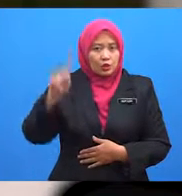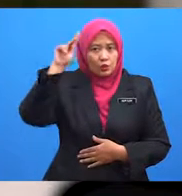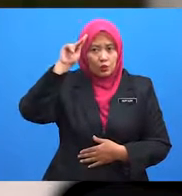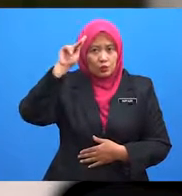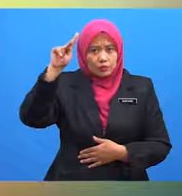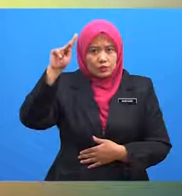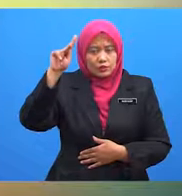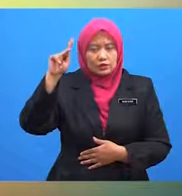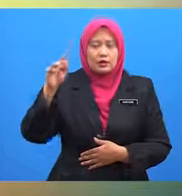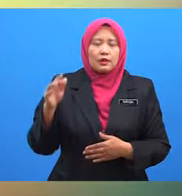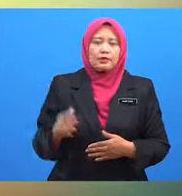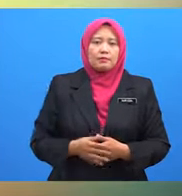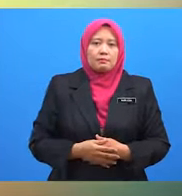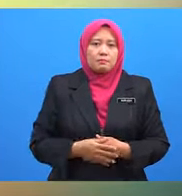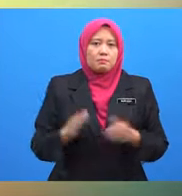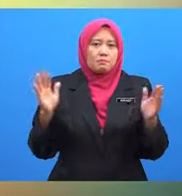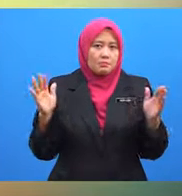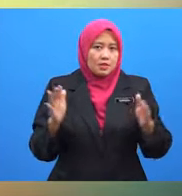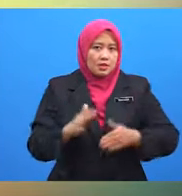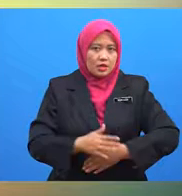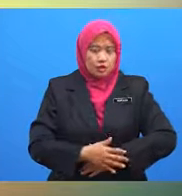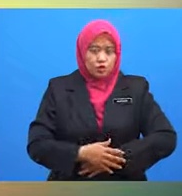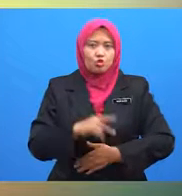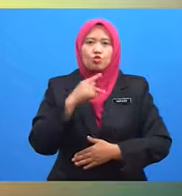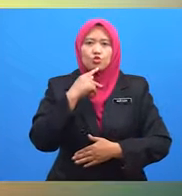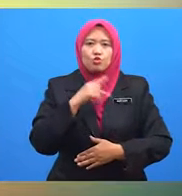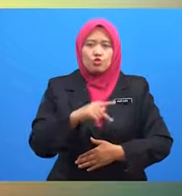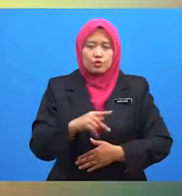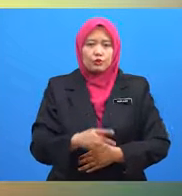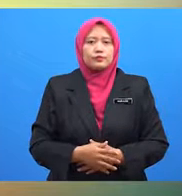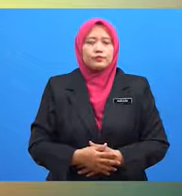Melayu Kuno. Konsep Bahasa Melayu Kuno.